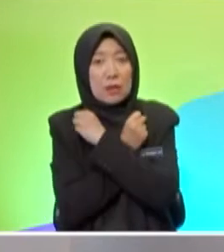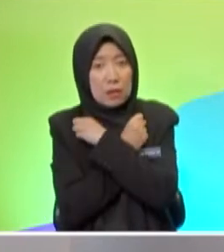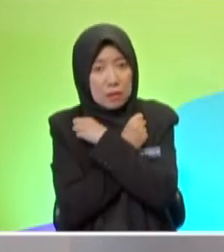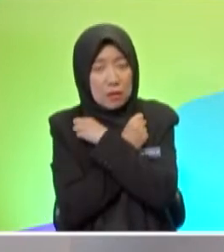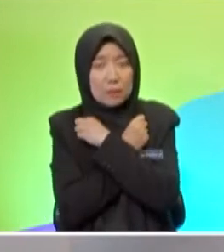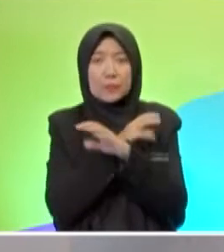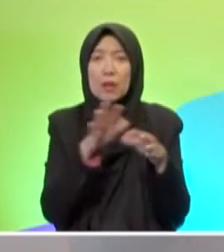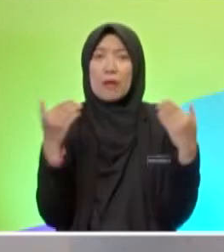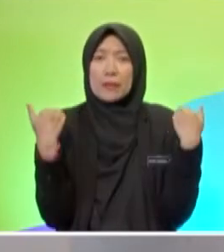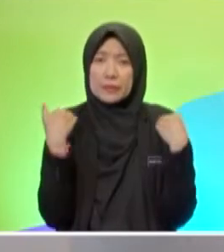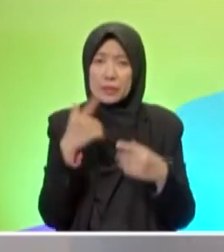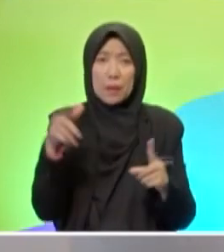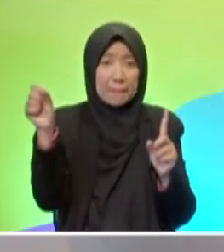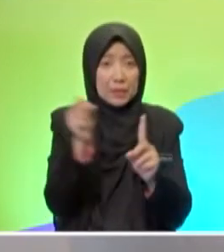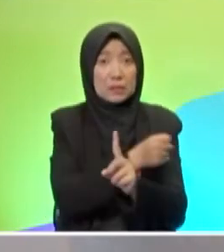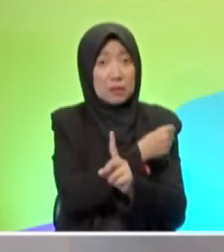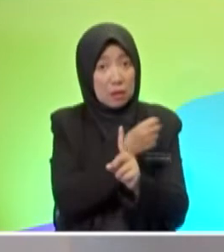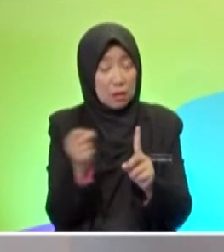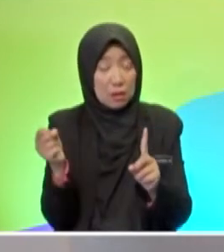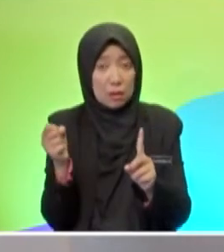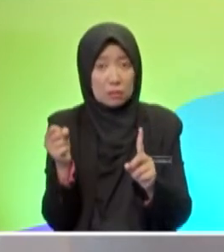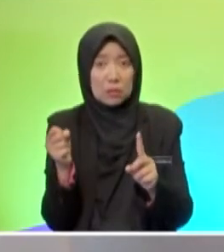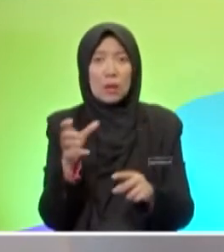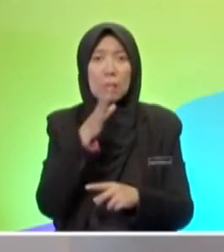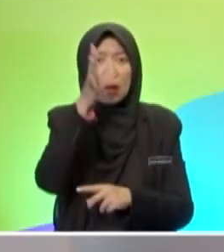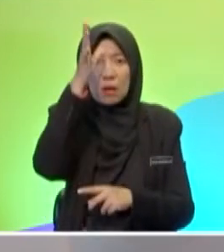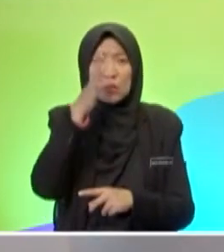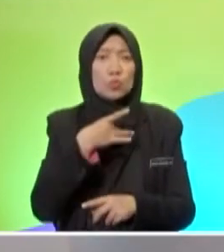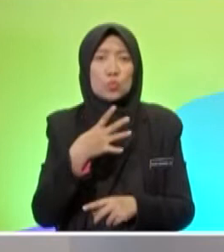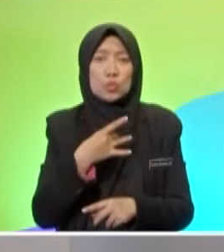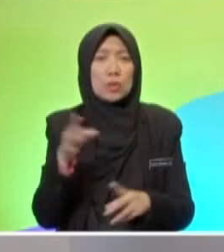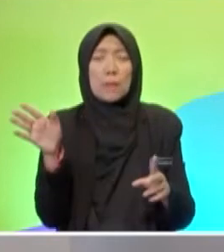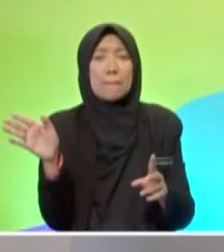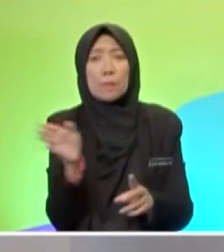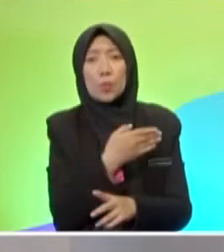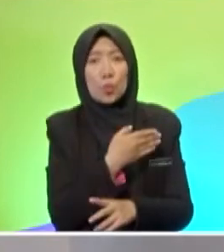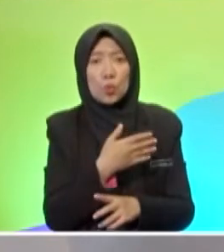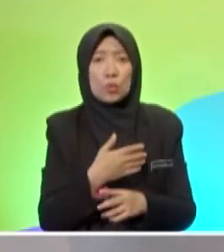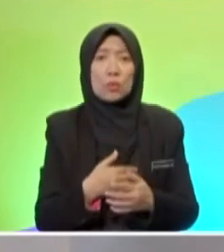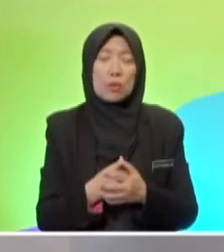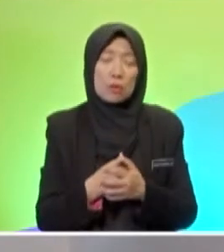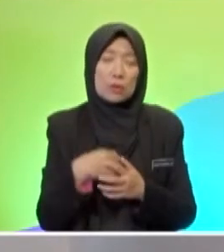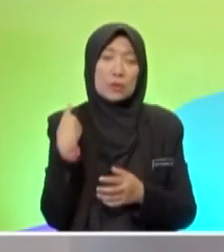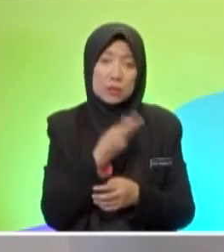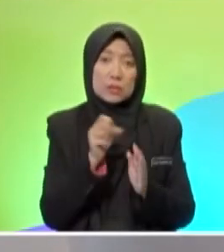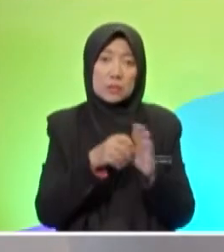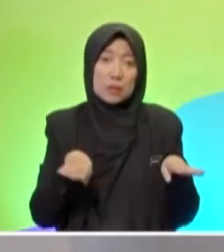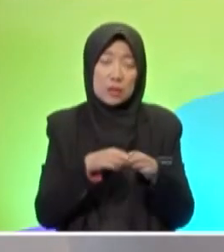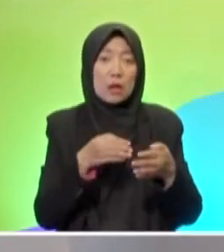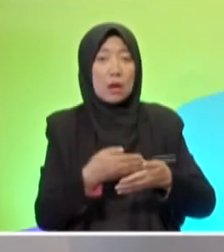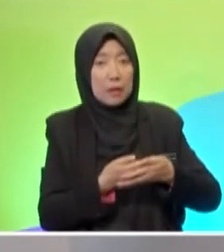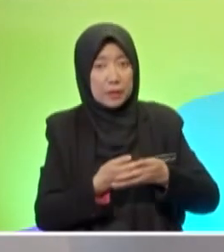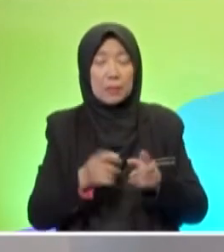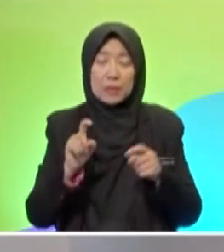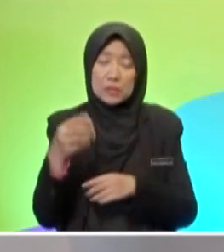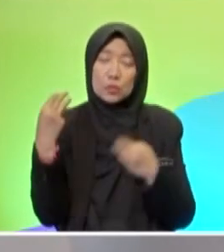tak genah baku penderaan metal tak kalah saya saja mayat kita pukul betul nak Kemane kita sebagai anak nih kita kenal wujud